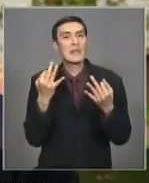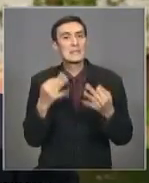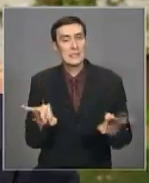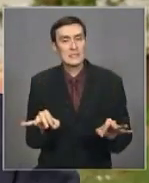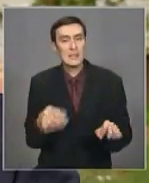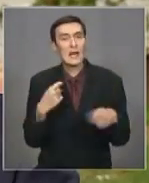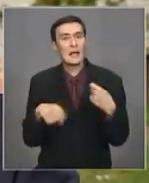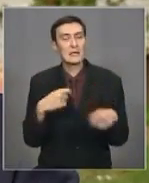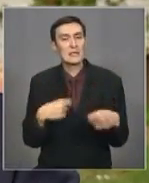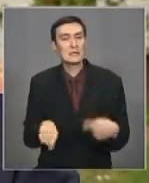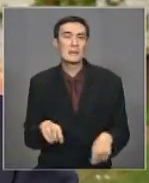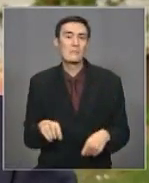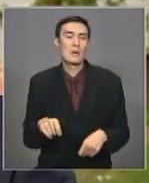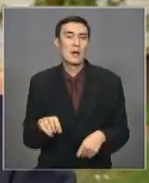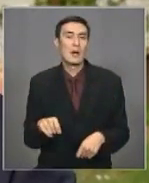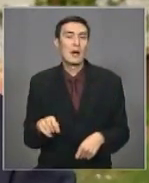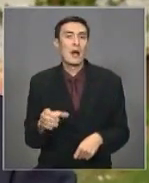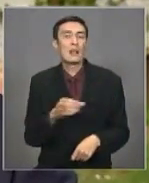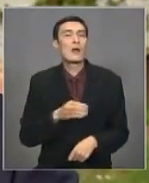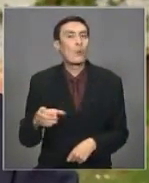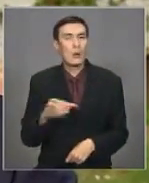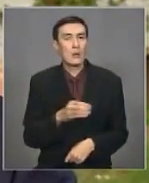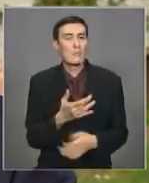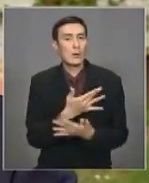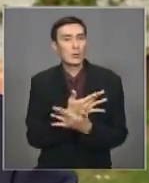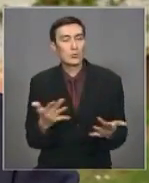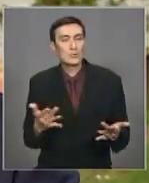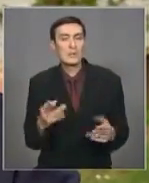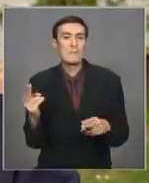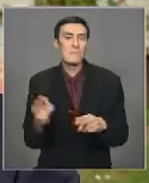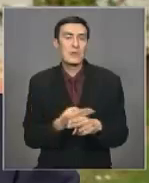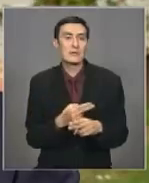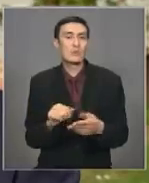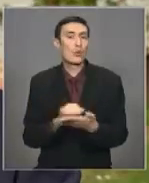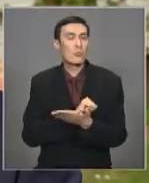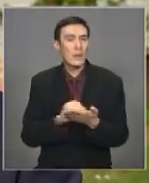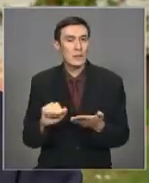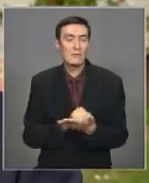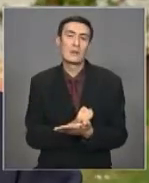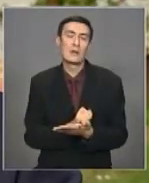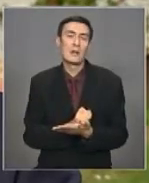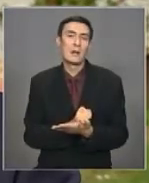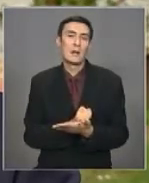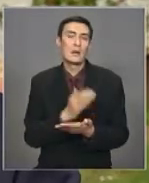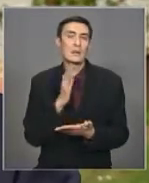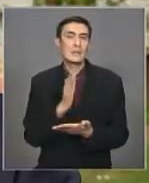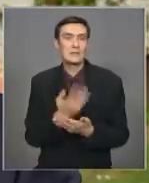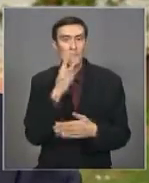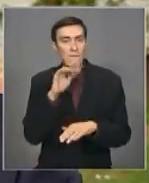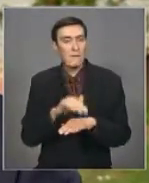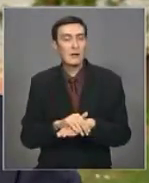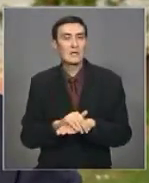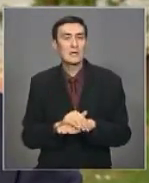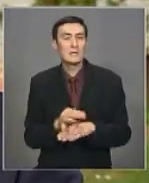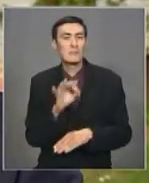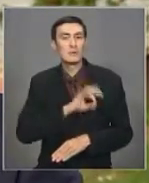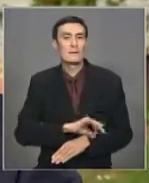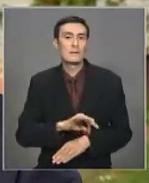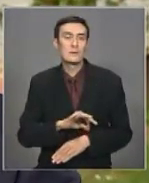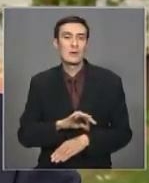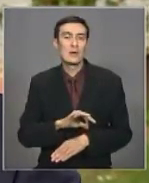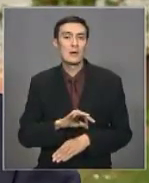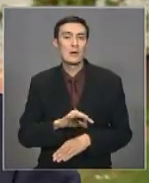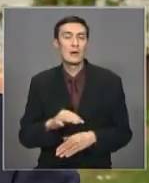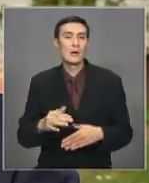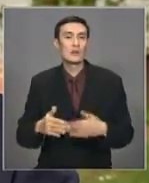на реализацию алкогольной продукции и реализация алкогольной продукции без сопроводительных накладных. Во всех случаях предусмотрены и применяются меры